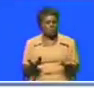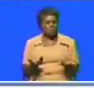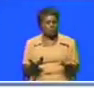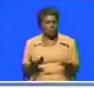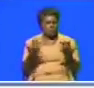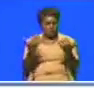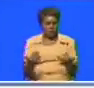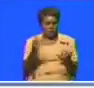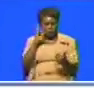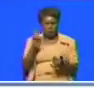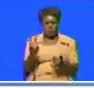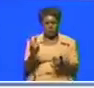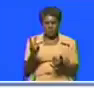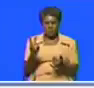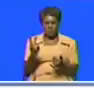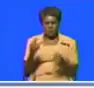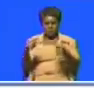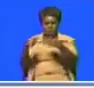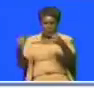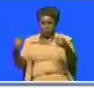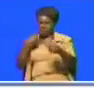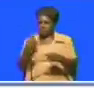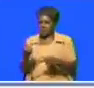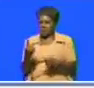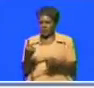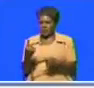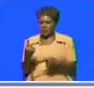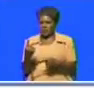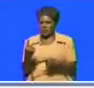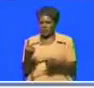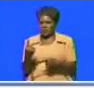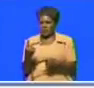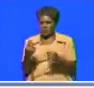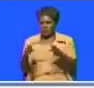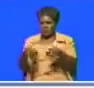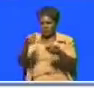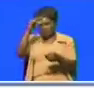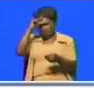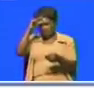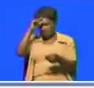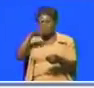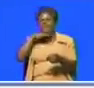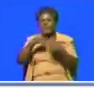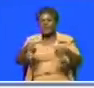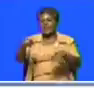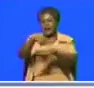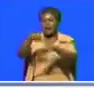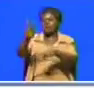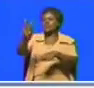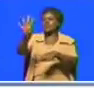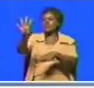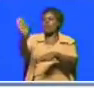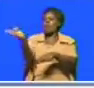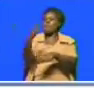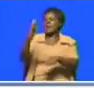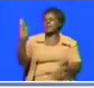Tayari tumeona kile kikundi cha upinzani kimesema kwamba kimepatia serikali makataa ya masaa 24 kuwaregesha hawa